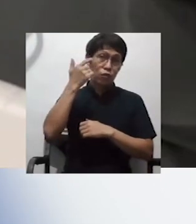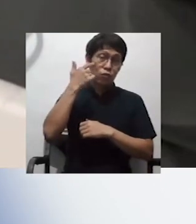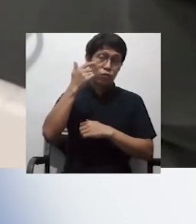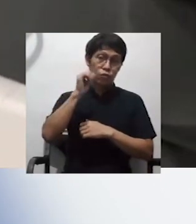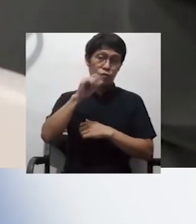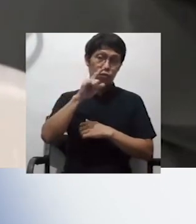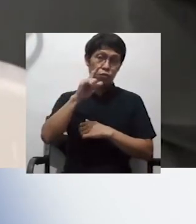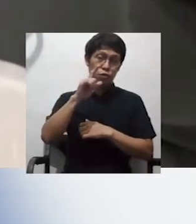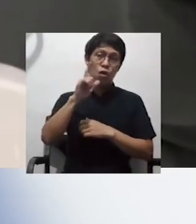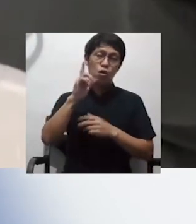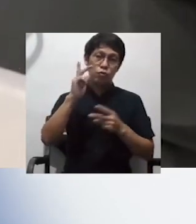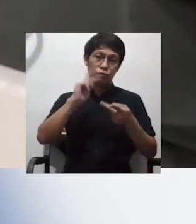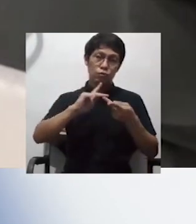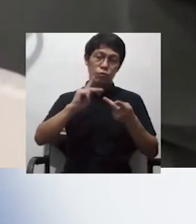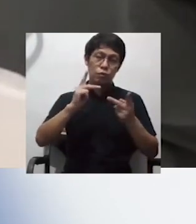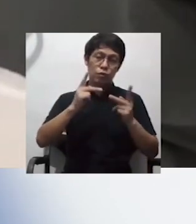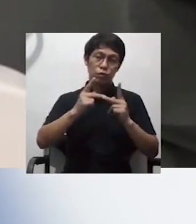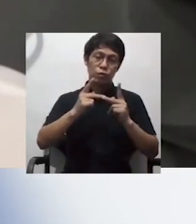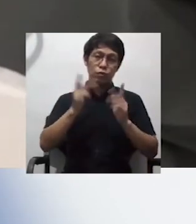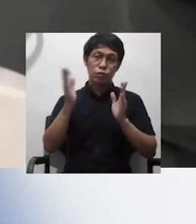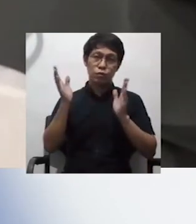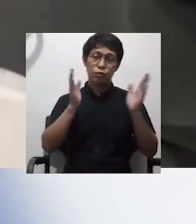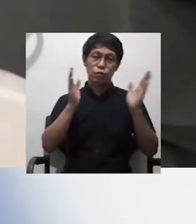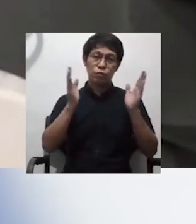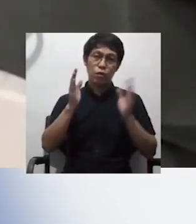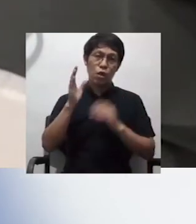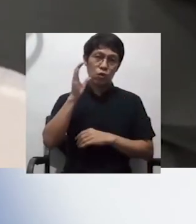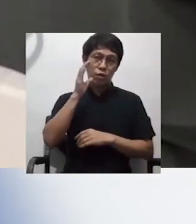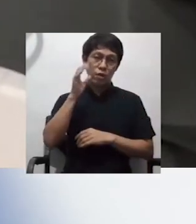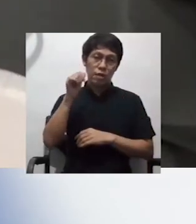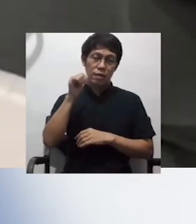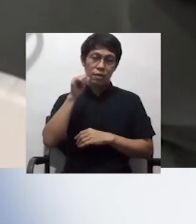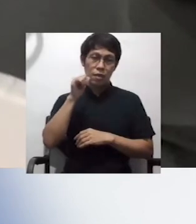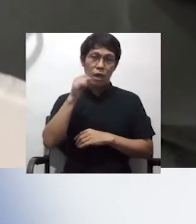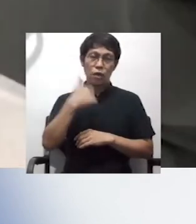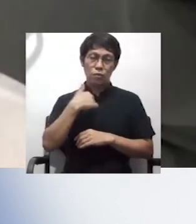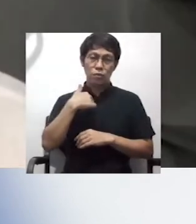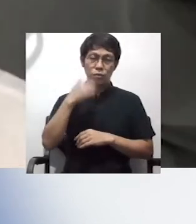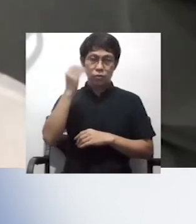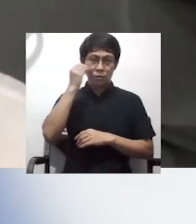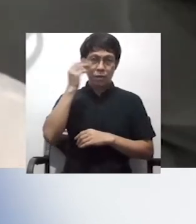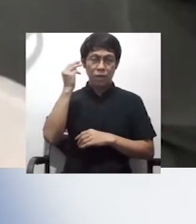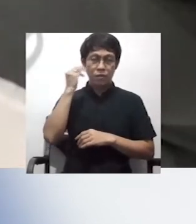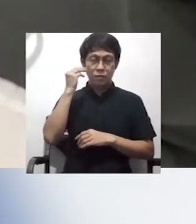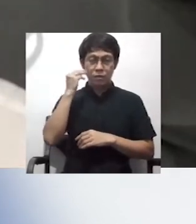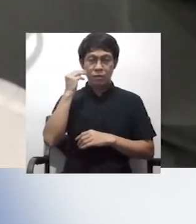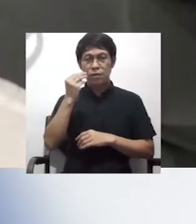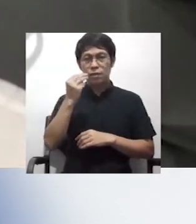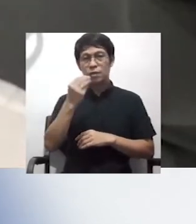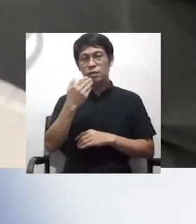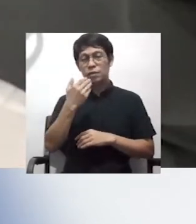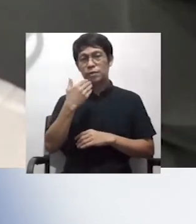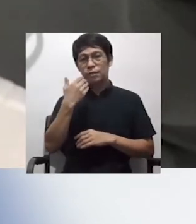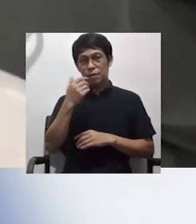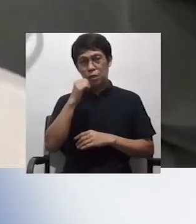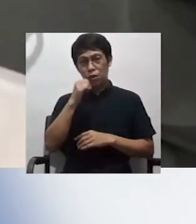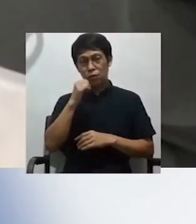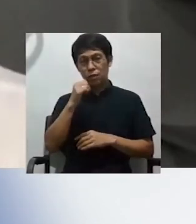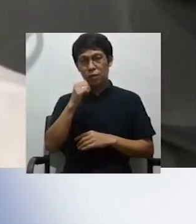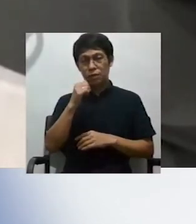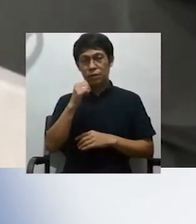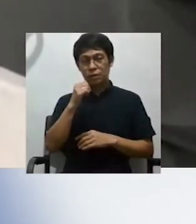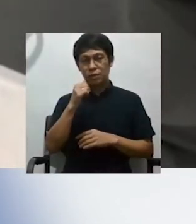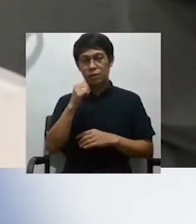Gozon, ang aking partner sa public service, si Ms. Connie Angeles. Ito po si Orly Mercado nagsasabing,